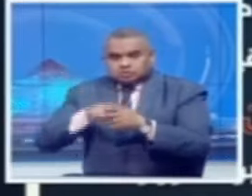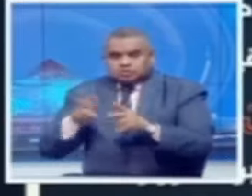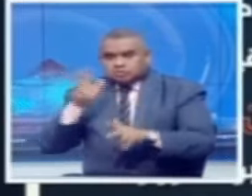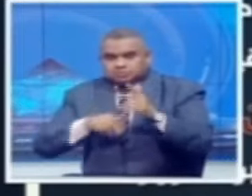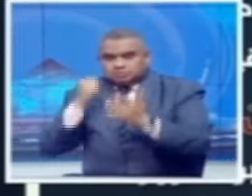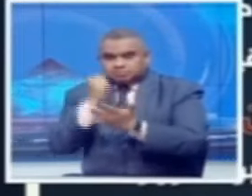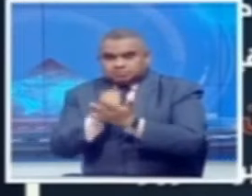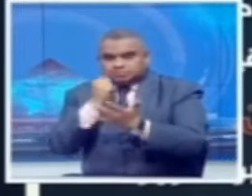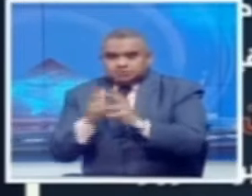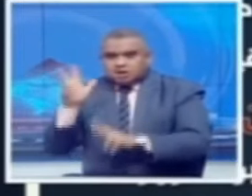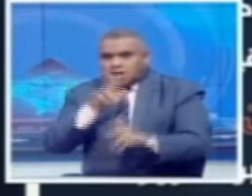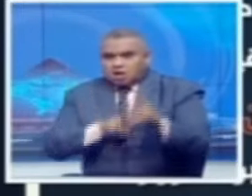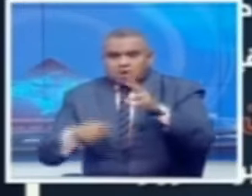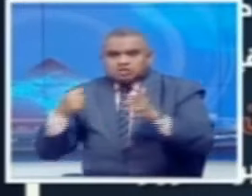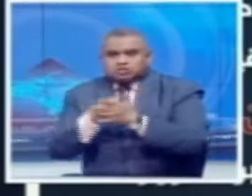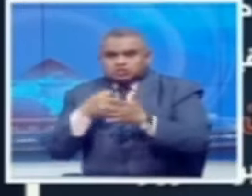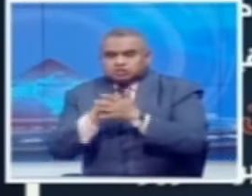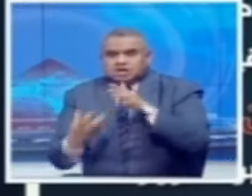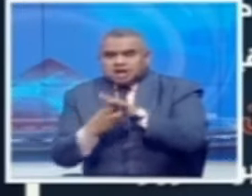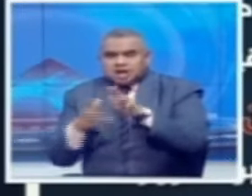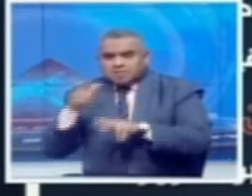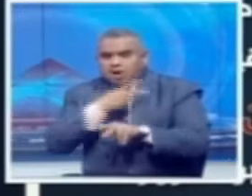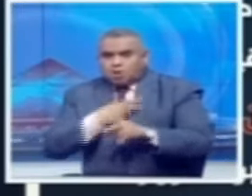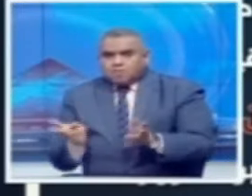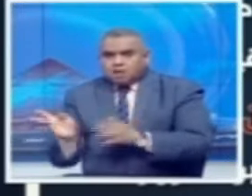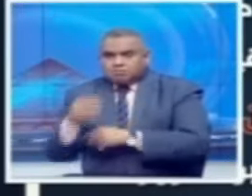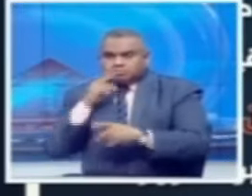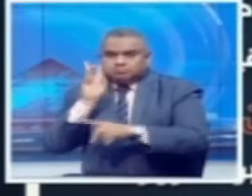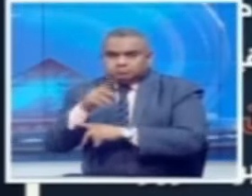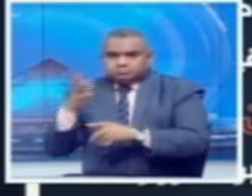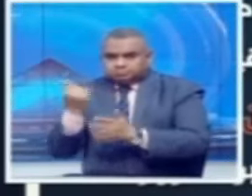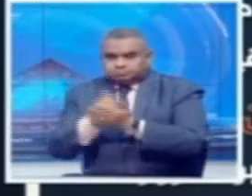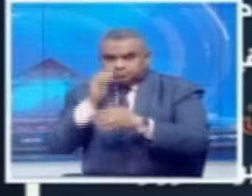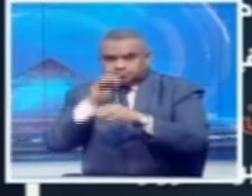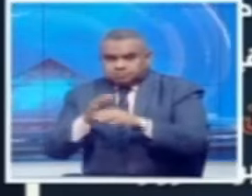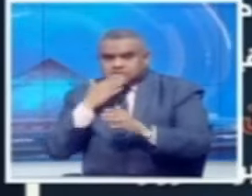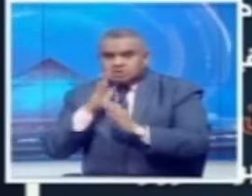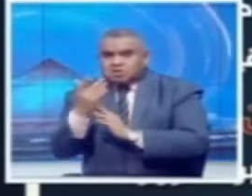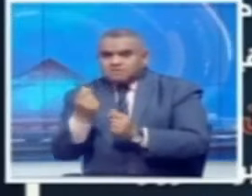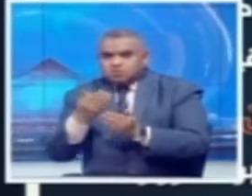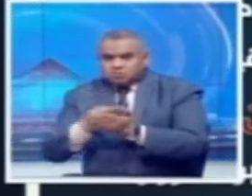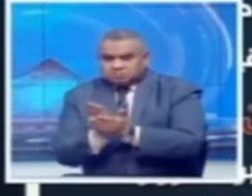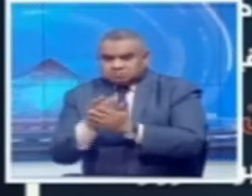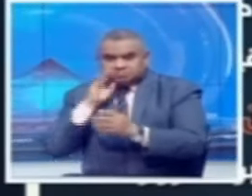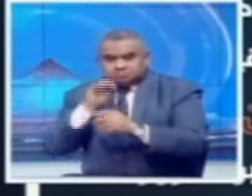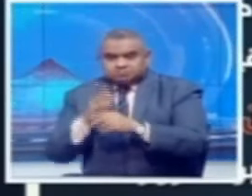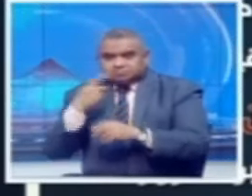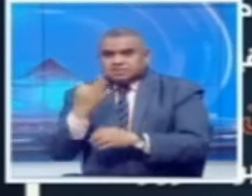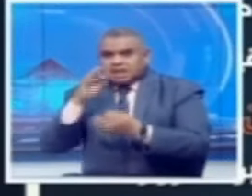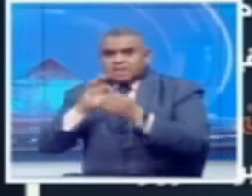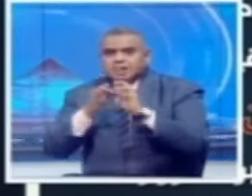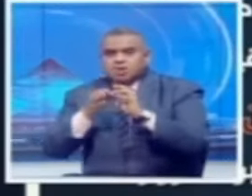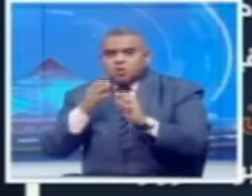لشهادات دراسية مزورة منسوبة لجامعة حكومية. وبحوزته تم ضبط دفاتر استلام نقدية بقيمة